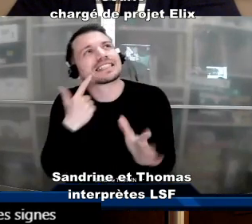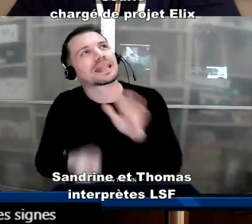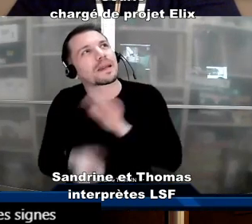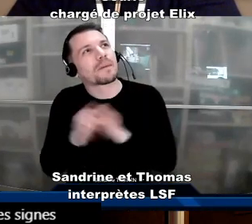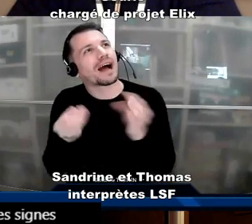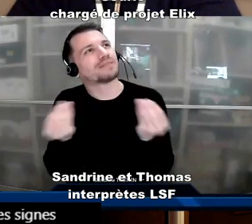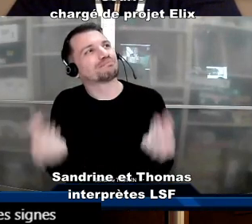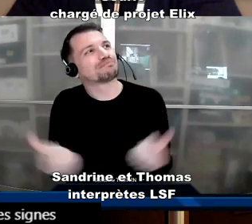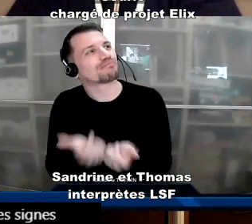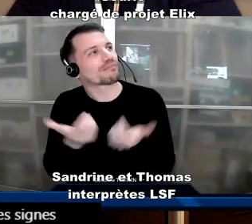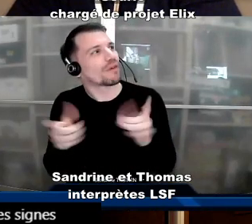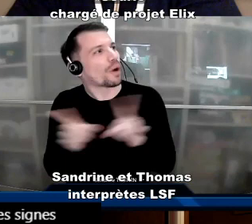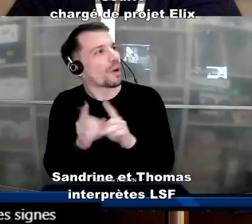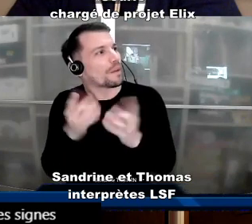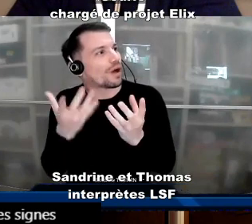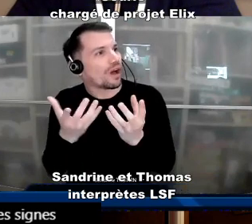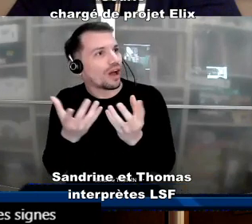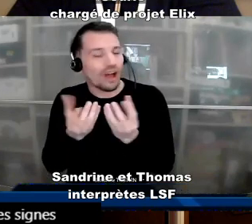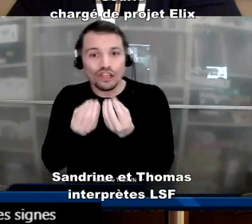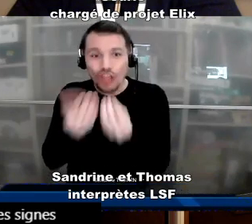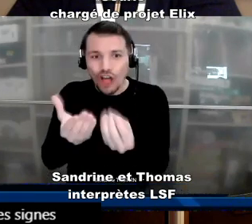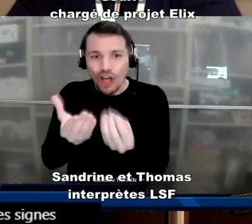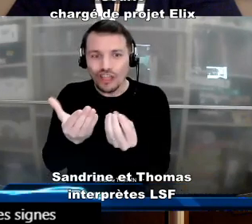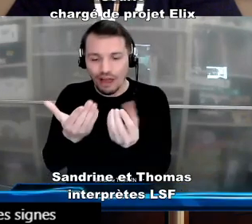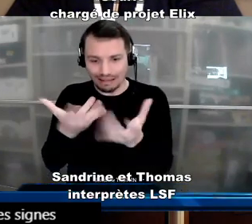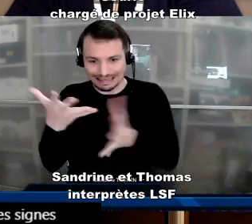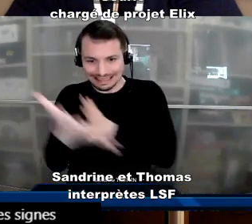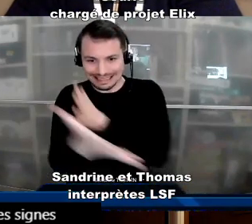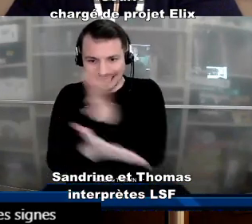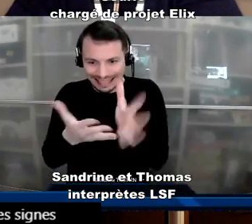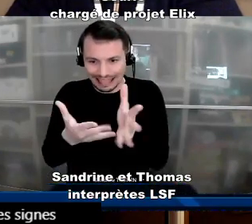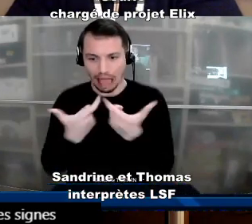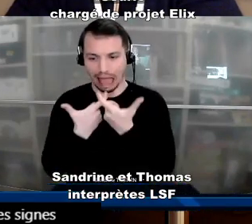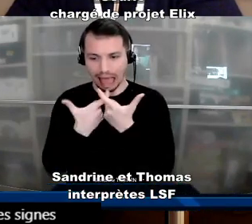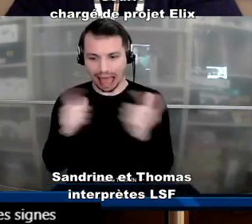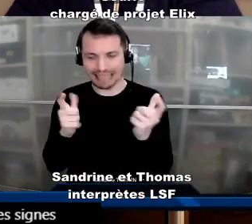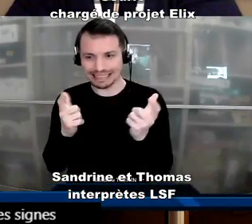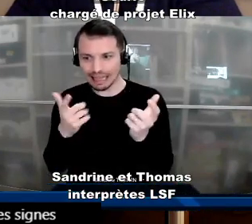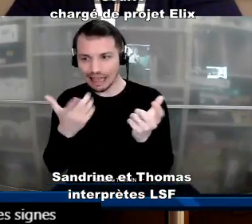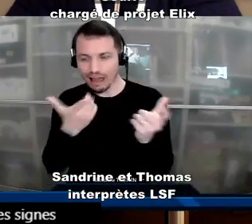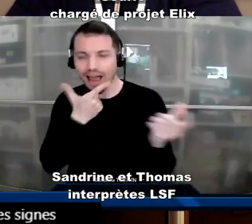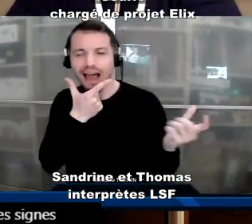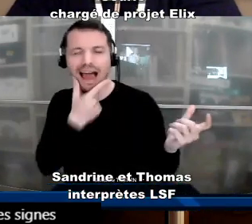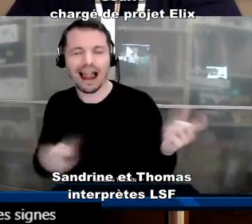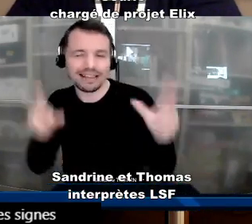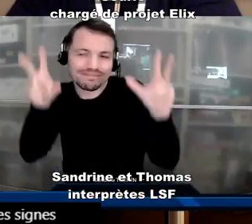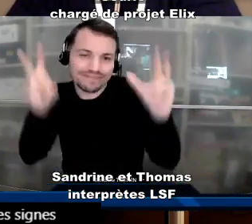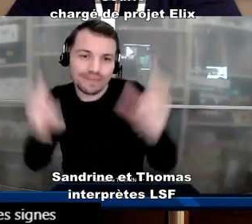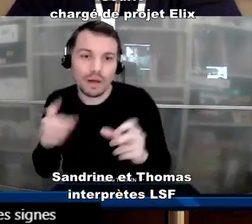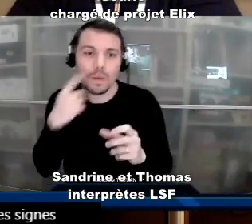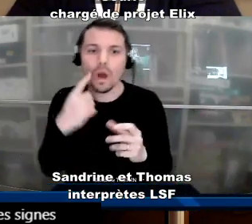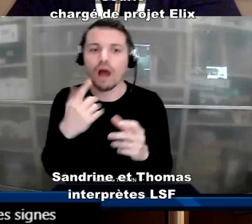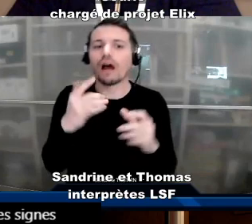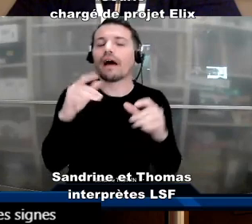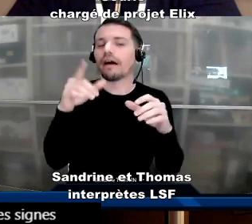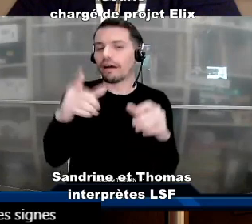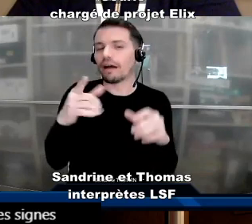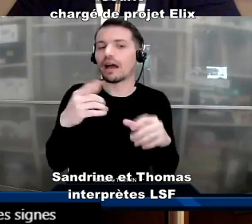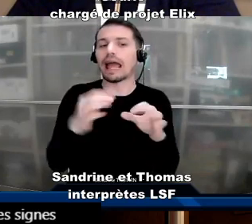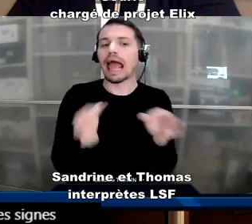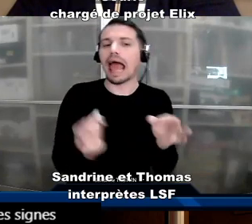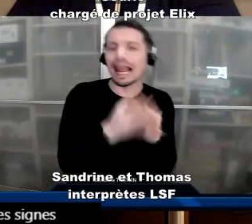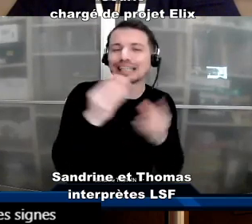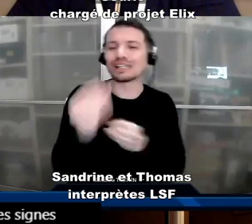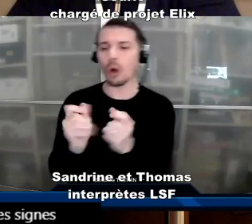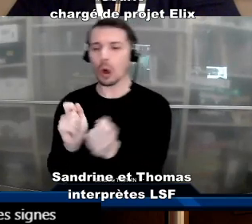d'amener la langue des signes facilement un peu partout. C'est-à-dire qu'en aucun cas, Elix ou les jeux de société permettent d'apprendre la langue des